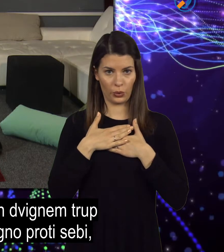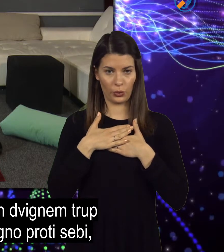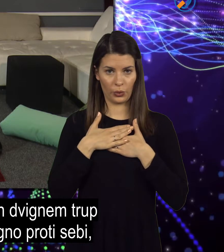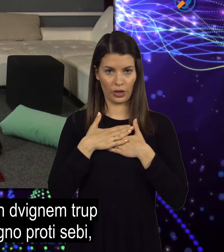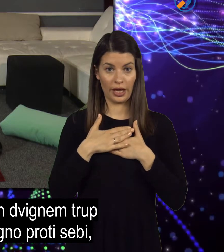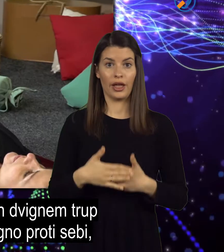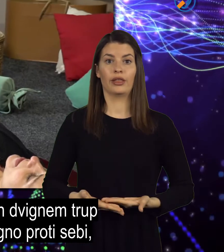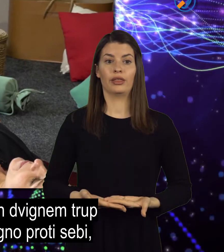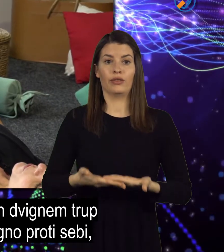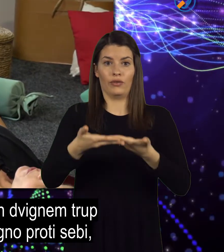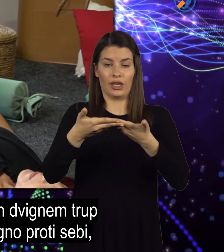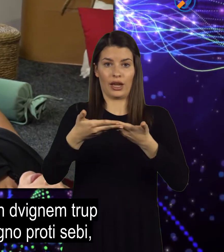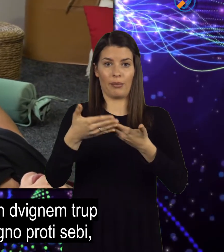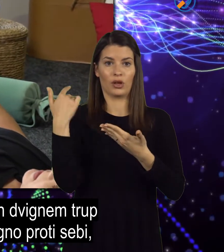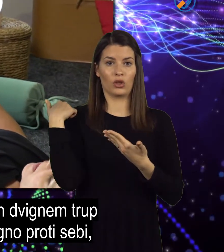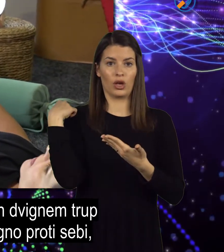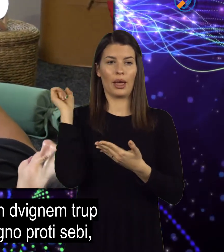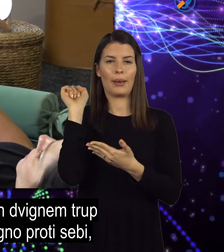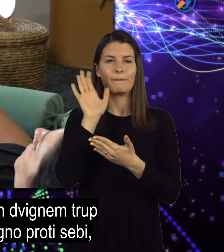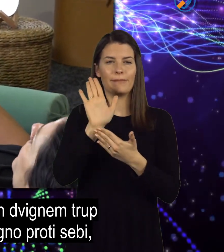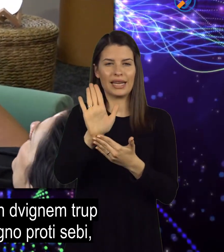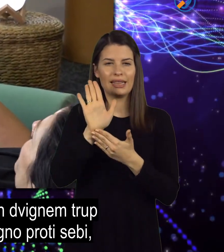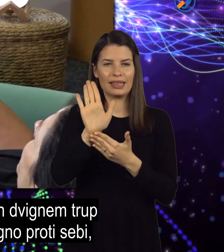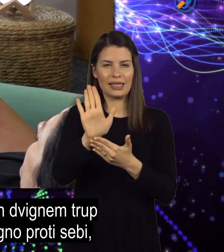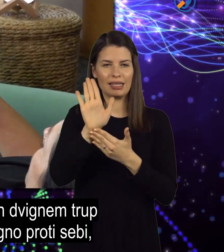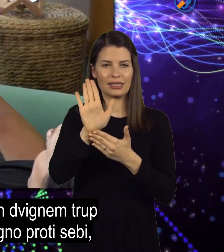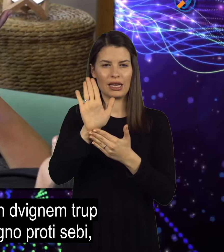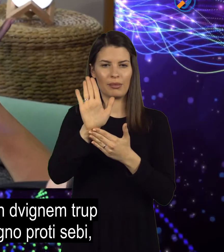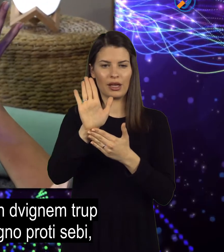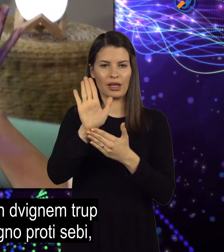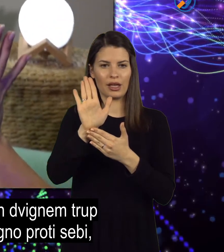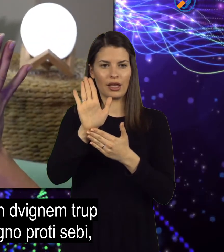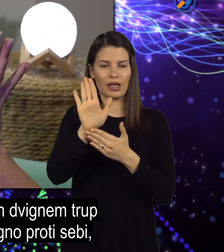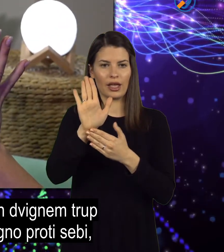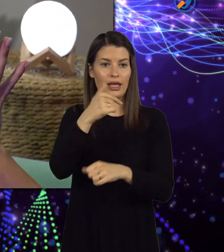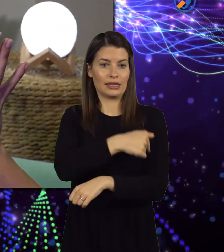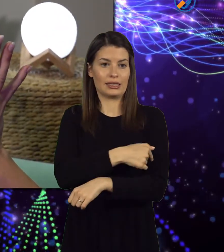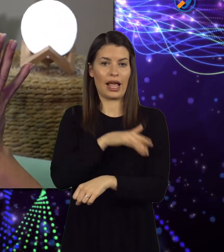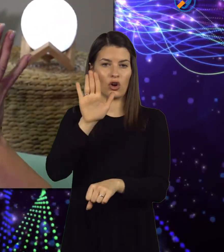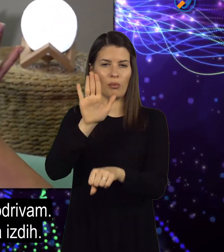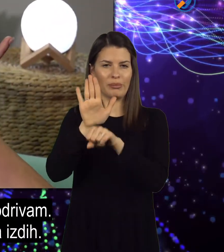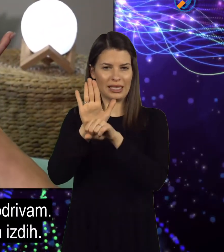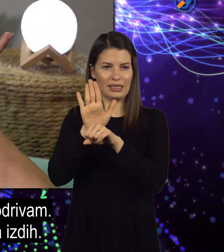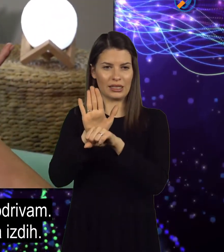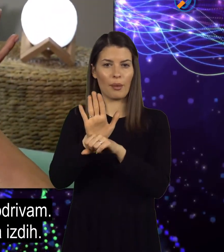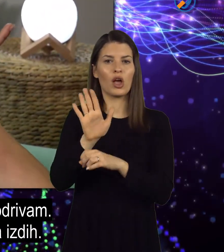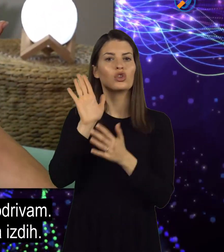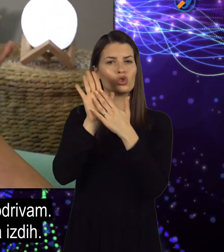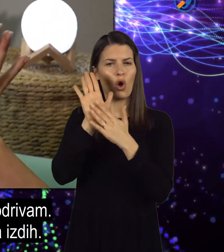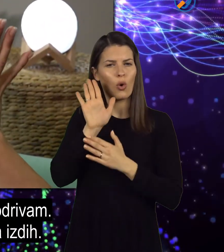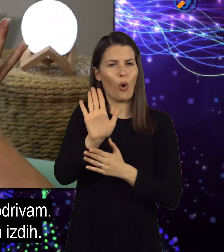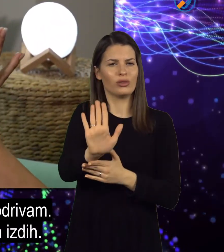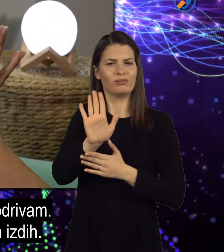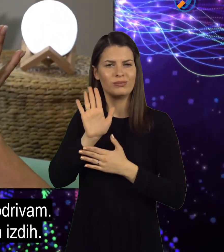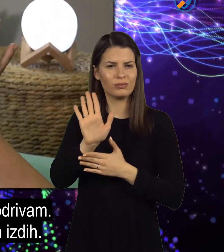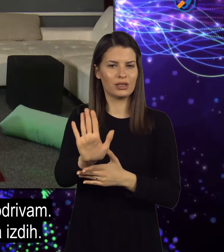izdih dvignem trup in fejs pritisnem stegno proti sebi. Z roko ga